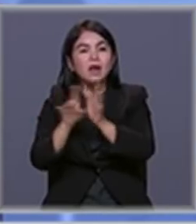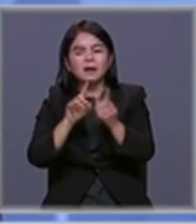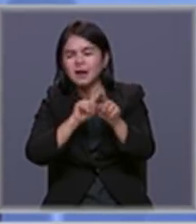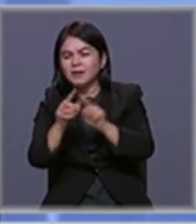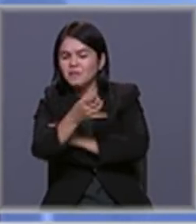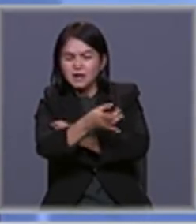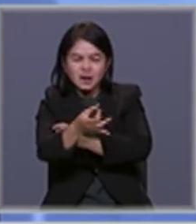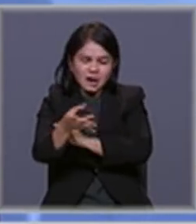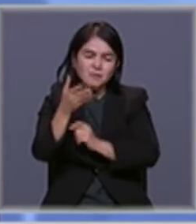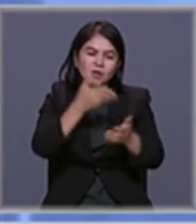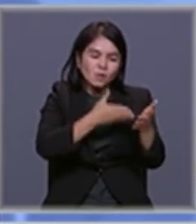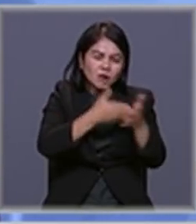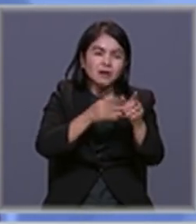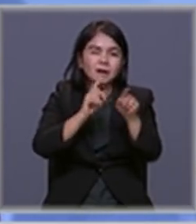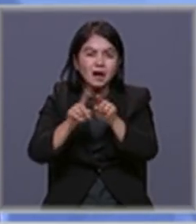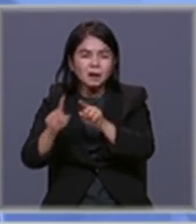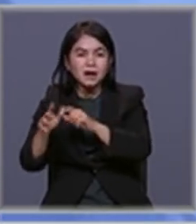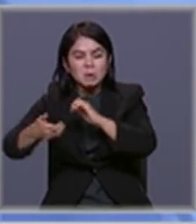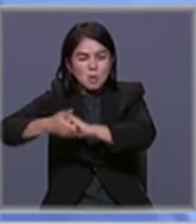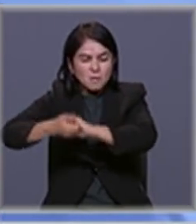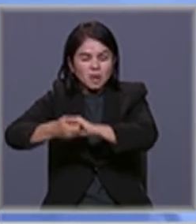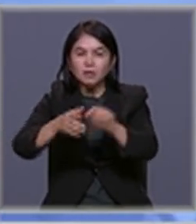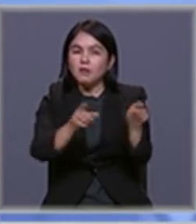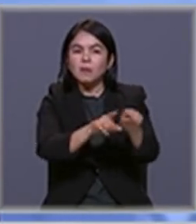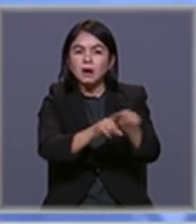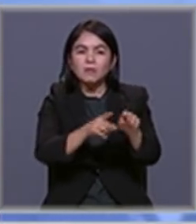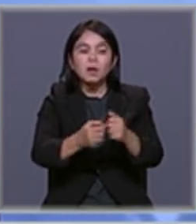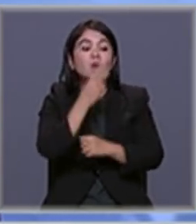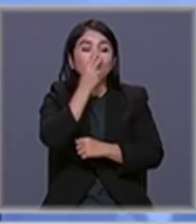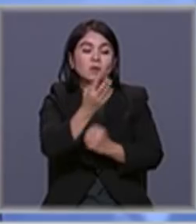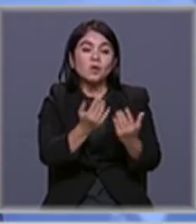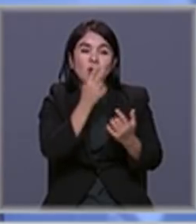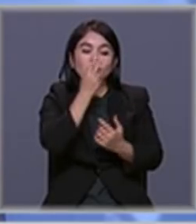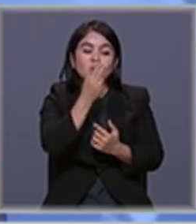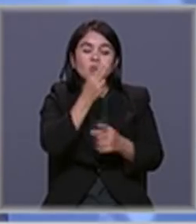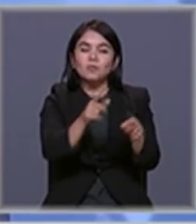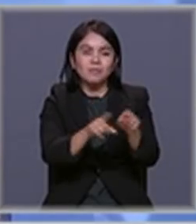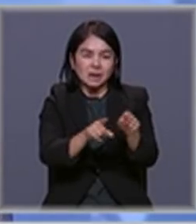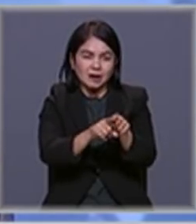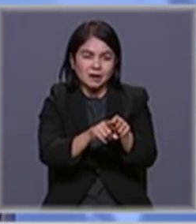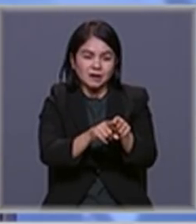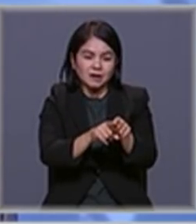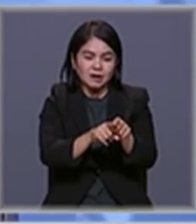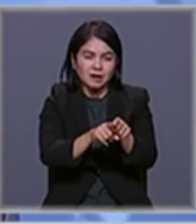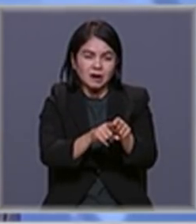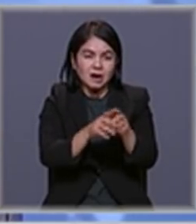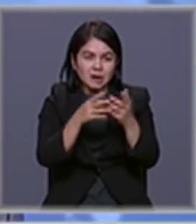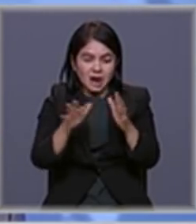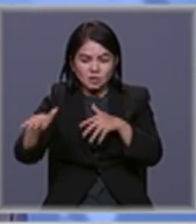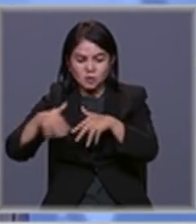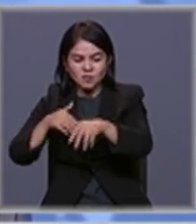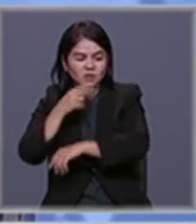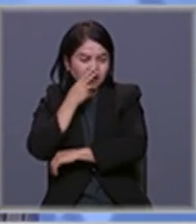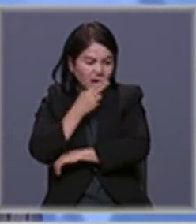งอะไรมั่งมีบ๊อบปวดมีแข่งอะไรมาคือเคยดูฮะมันจะเป็นอะไรที่มันแบบนอกจากชาวบ้านเซ็ง